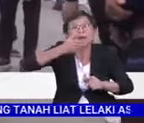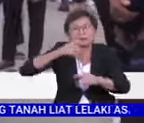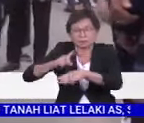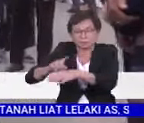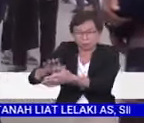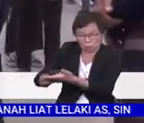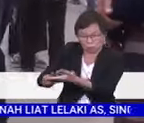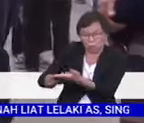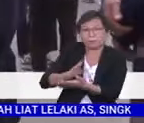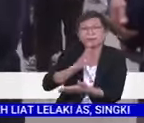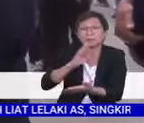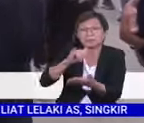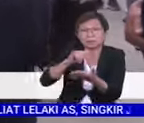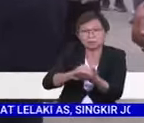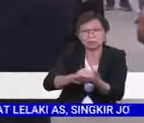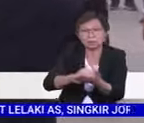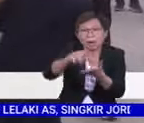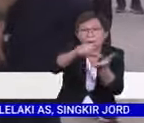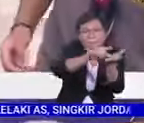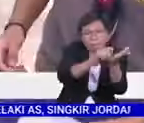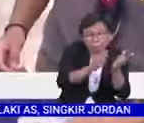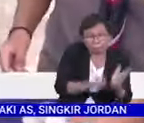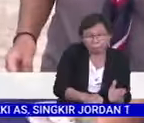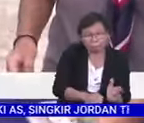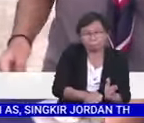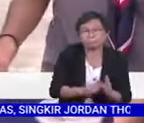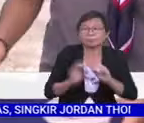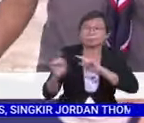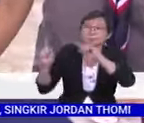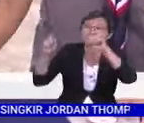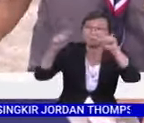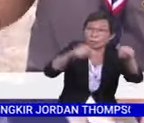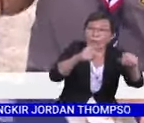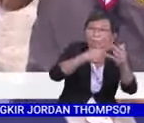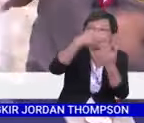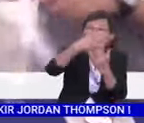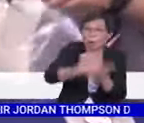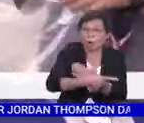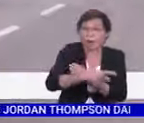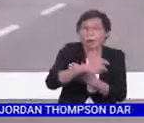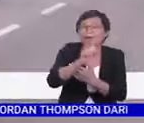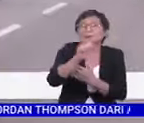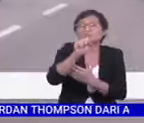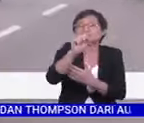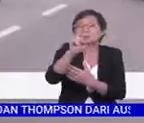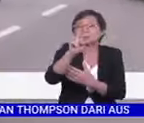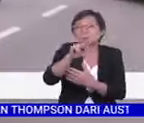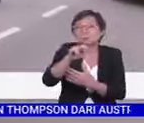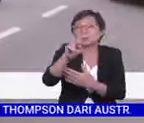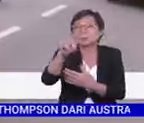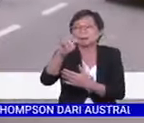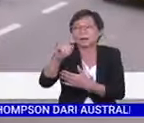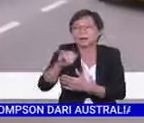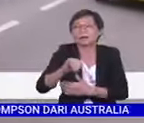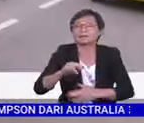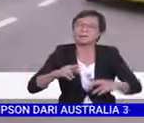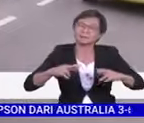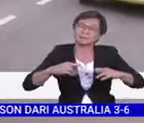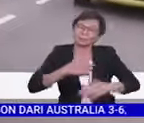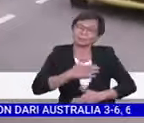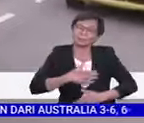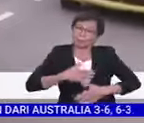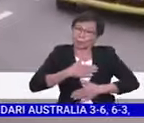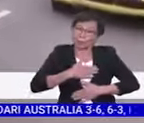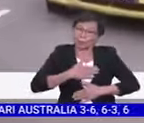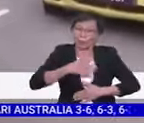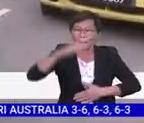beliau menyatakan demikian kepada pemberita selepas menghadiri program Sungkai santai dan agihan bubur lambuk Majelis